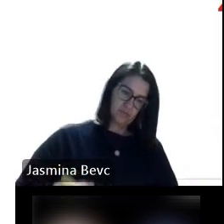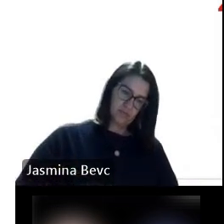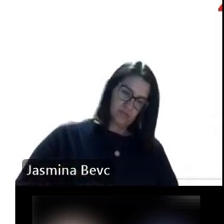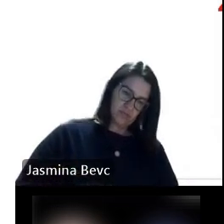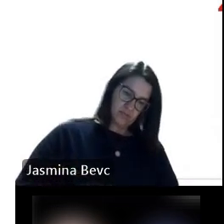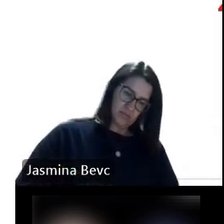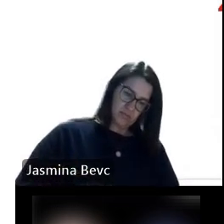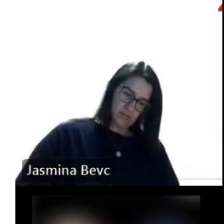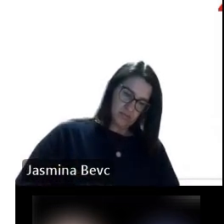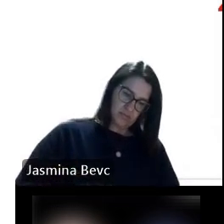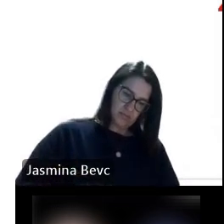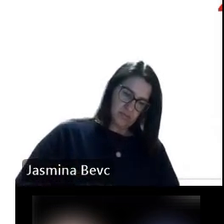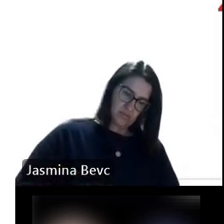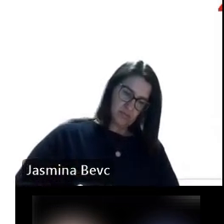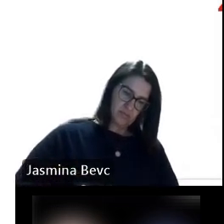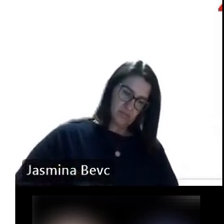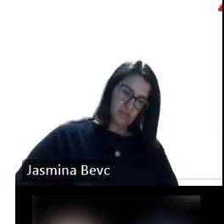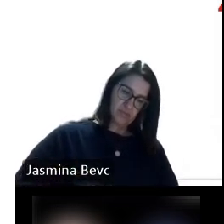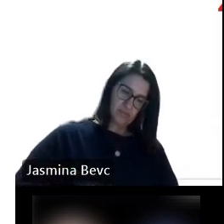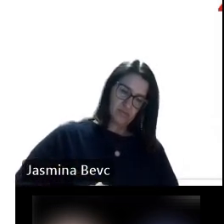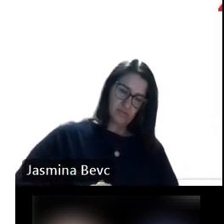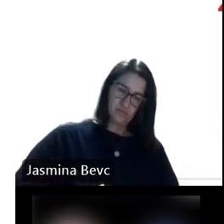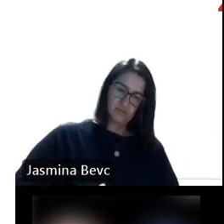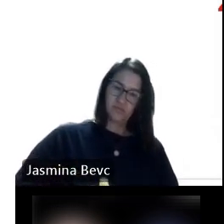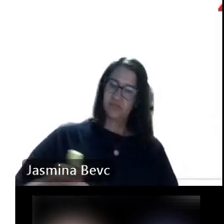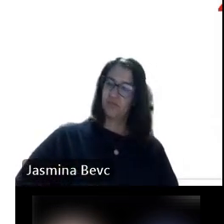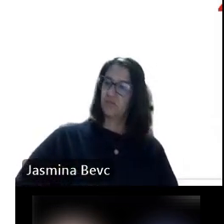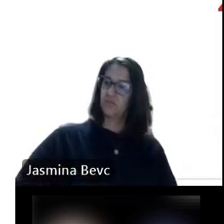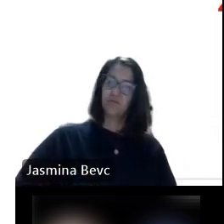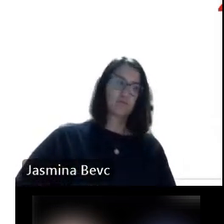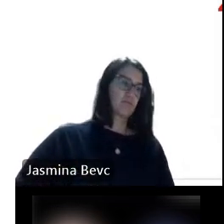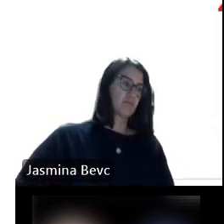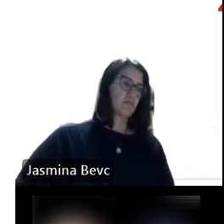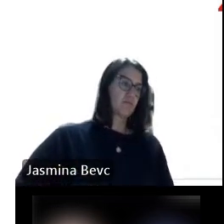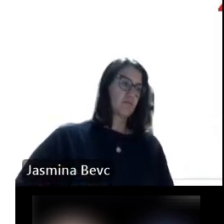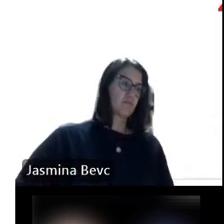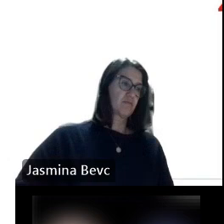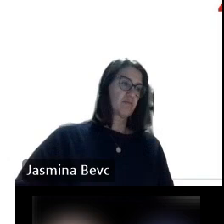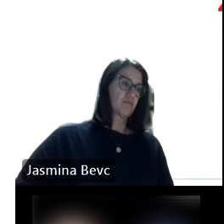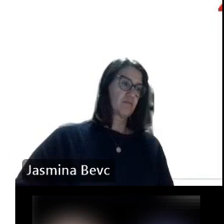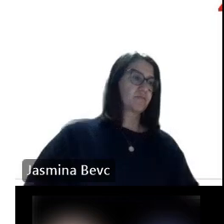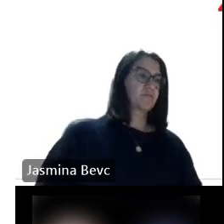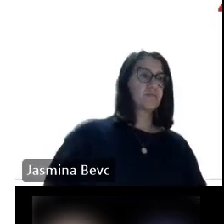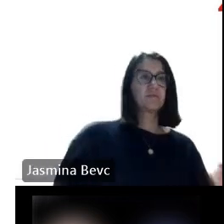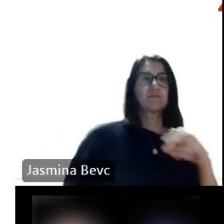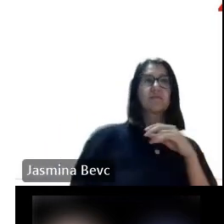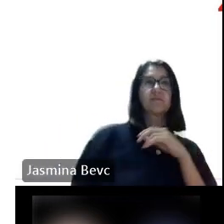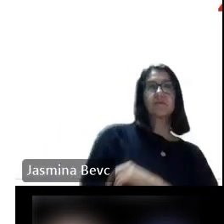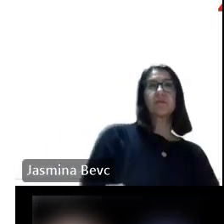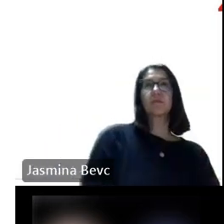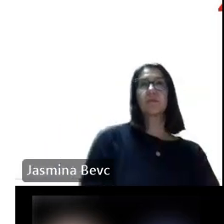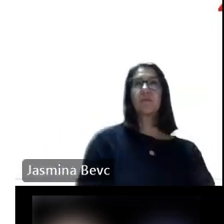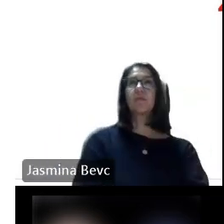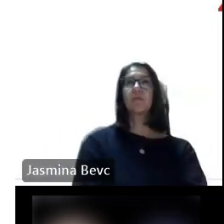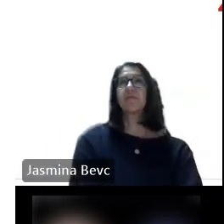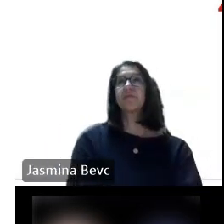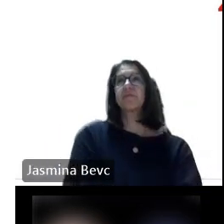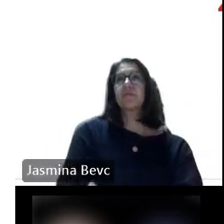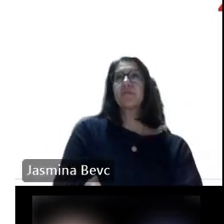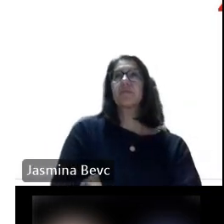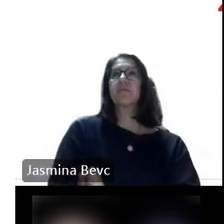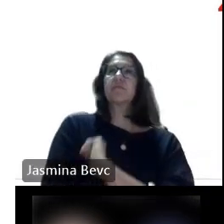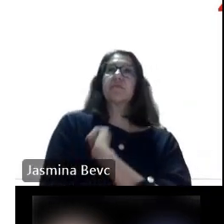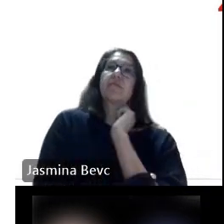vodo na 40 stopinj in jo pošiljamo v grelna telesa, recimo radiatorje ali ventilatorske konvektorje,